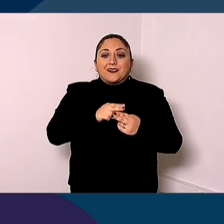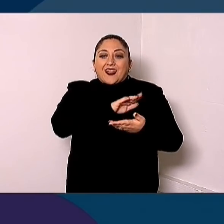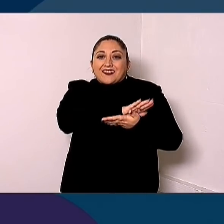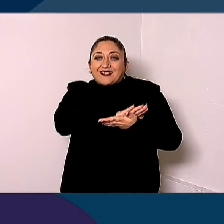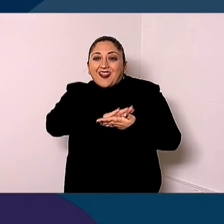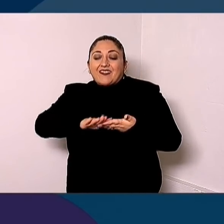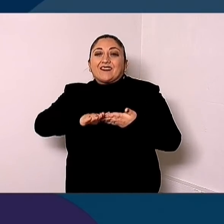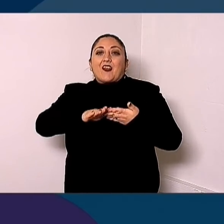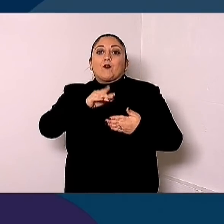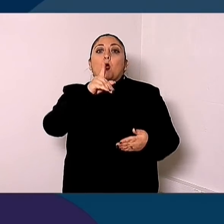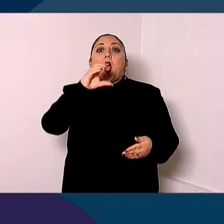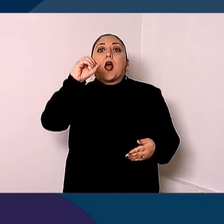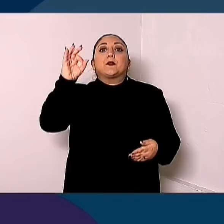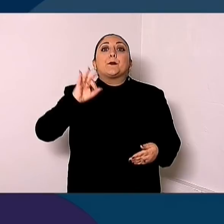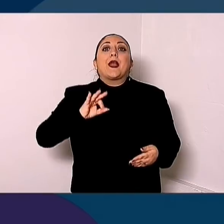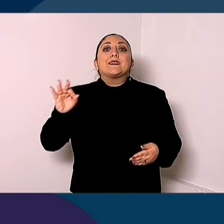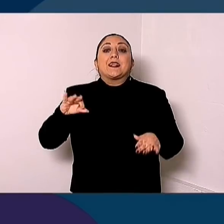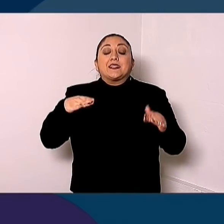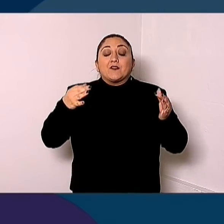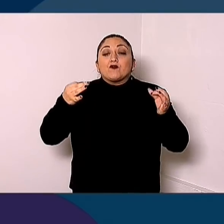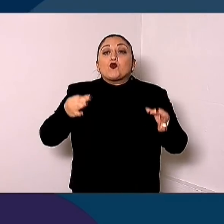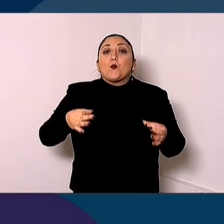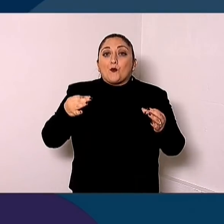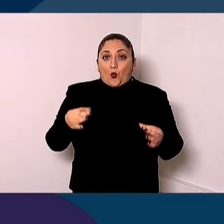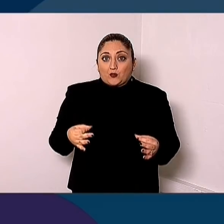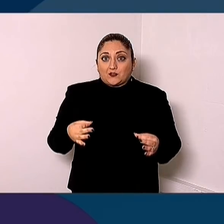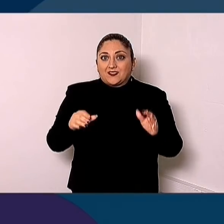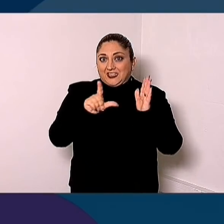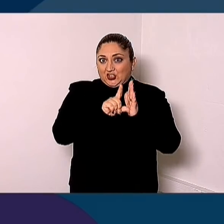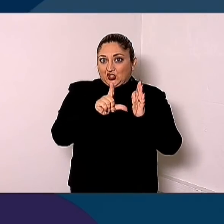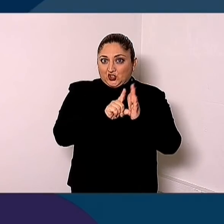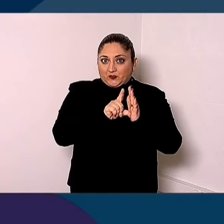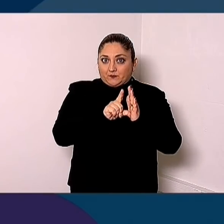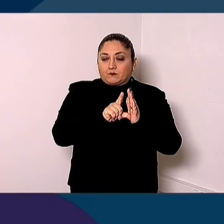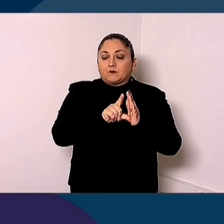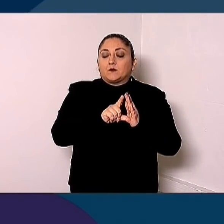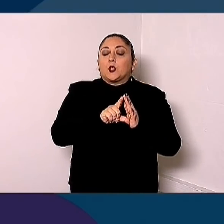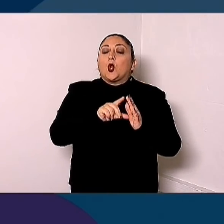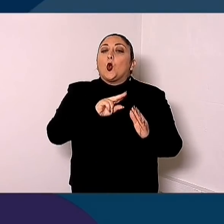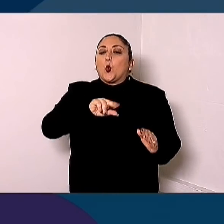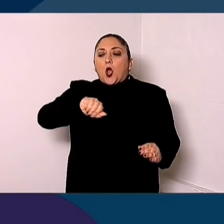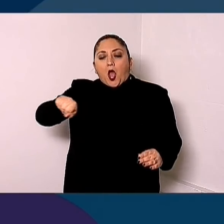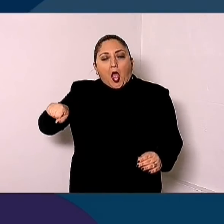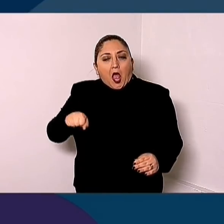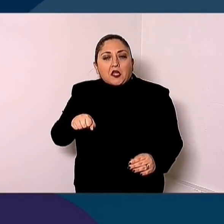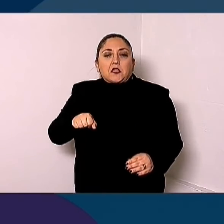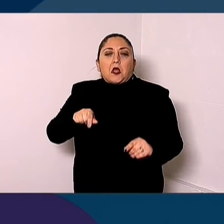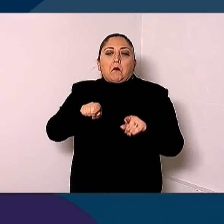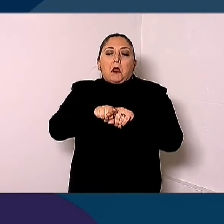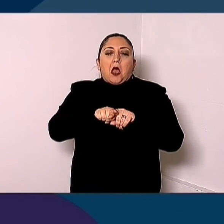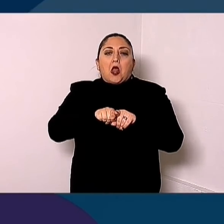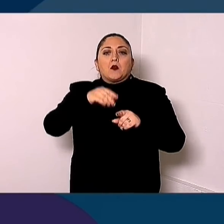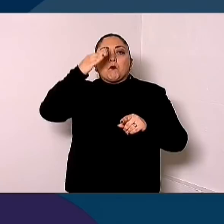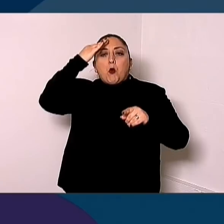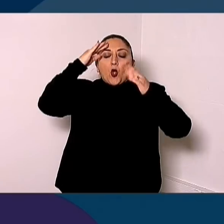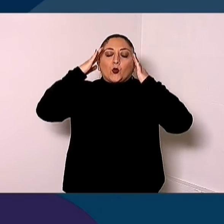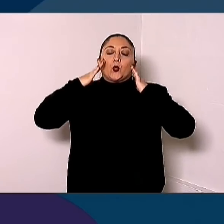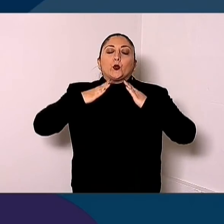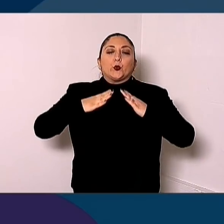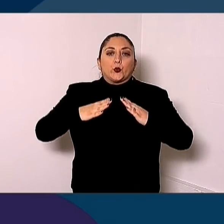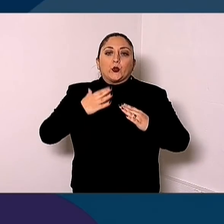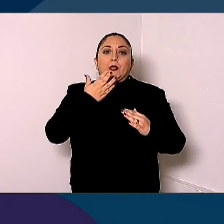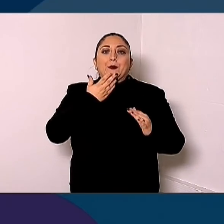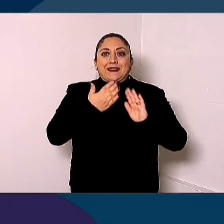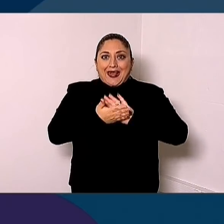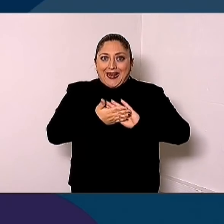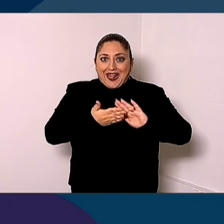skont il-protokoll li tajnihom parir dwaru fuqu u allura aħna min-naħa tagħna dan ġie cleared u allura x'in ikunu huma